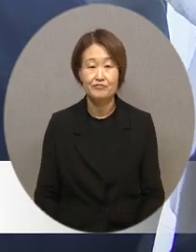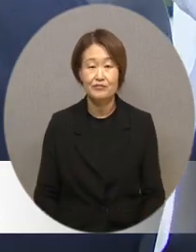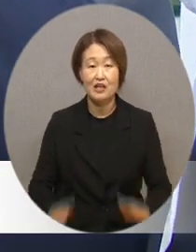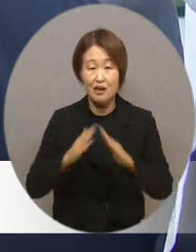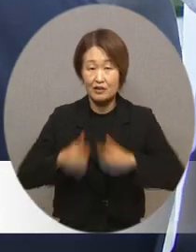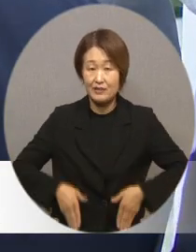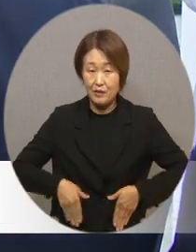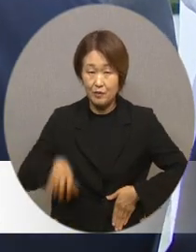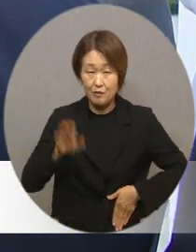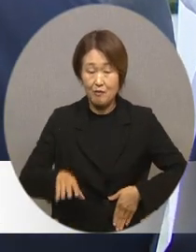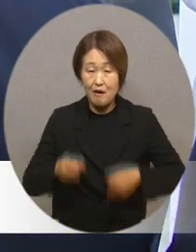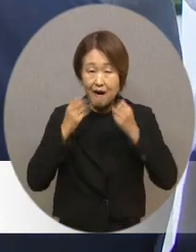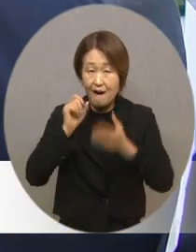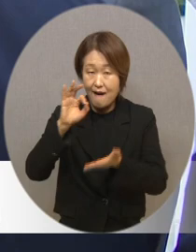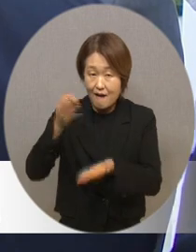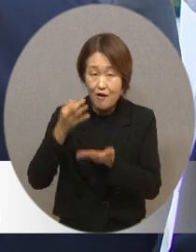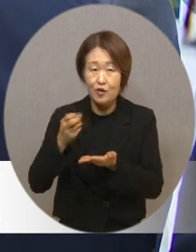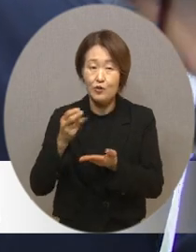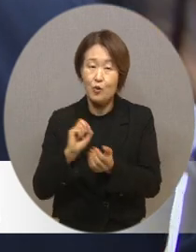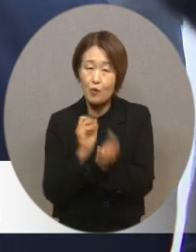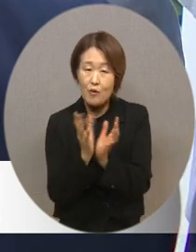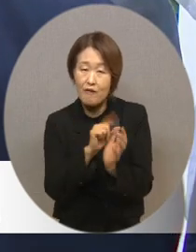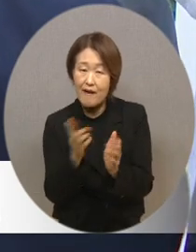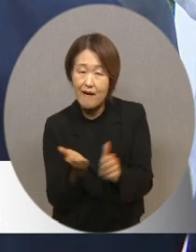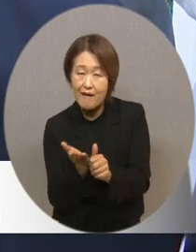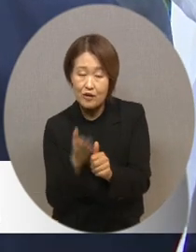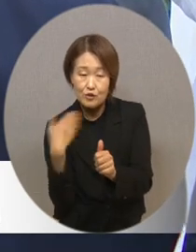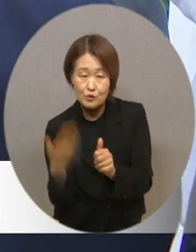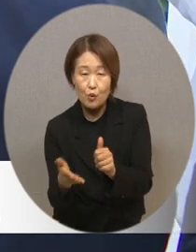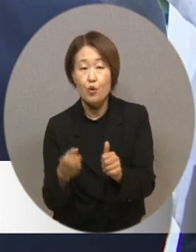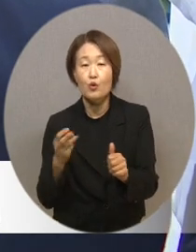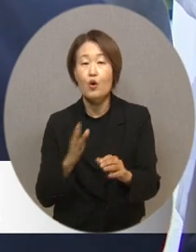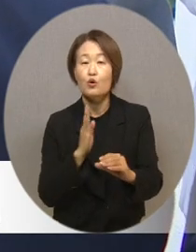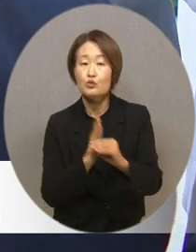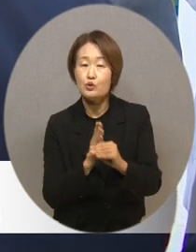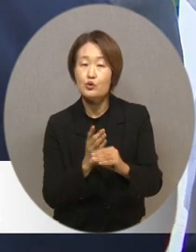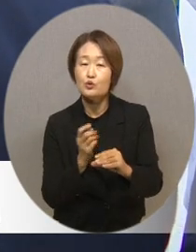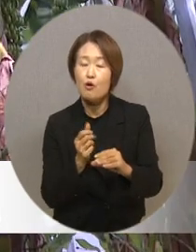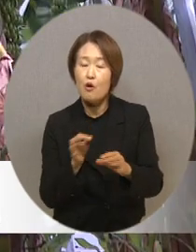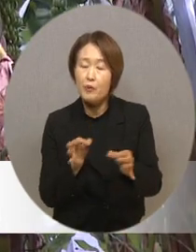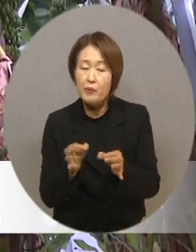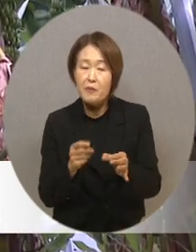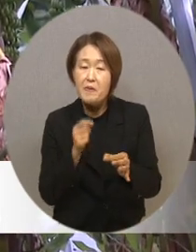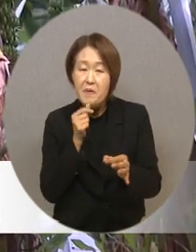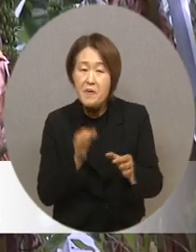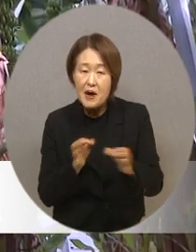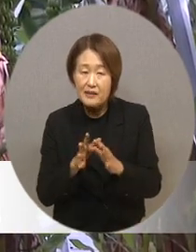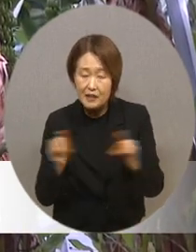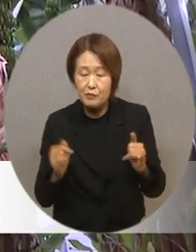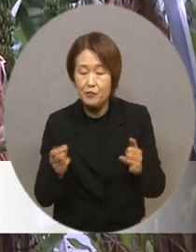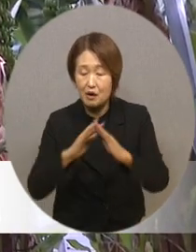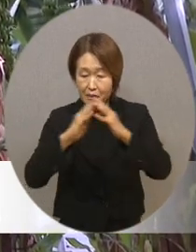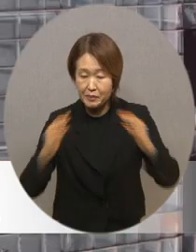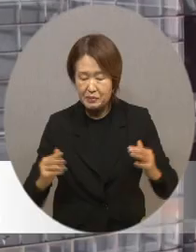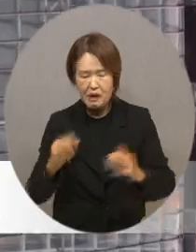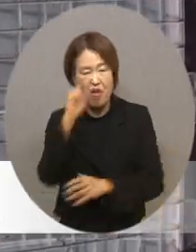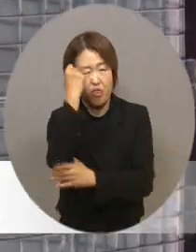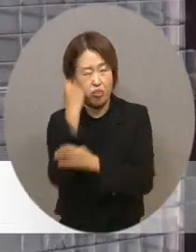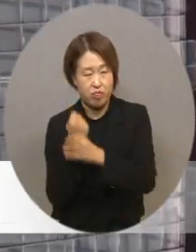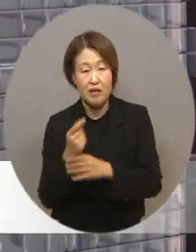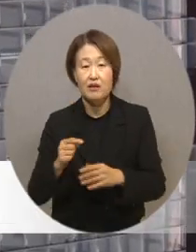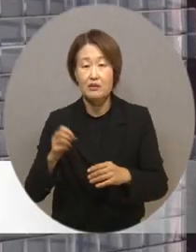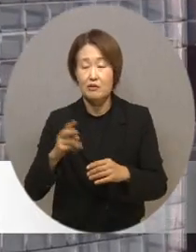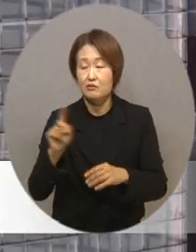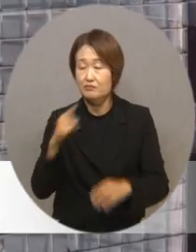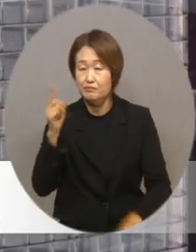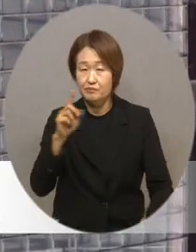전남도는 신소득 원예특화단지 조성 사업과 중소농 스마트팜 기반 조성 지원, 노후시설 하우스 현대화, 에너지